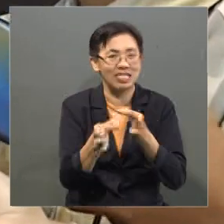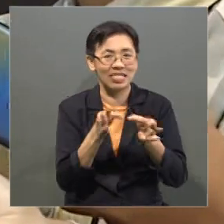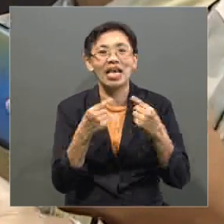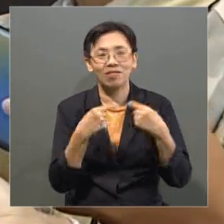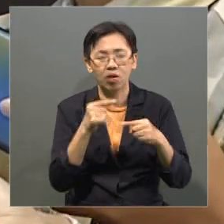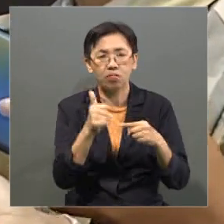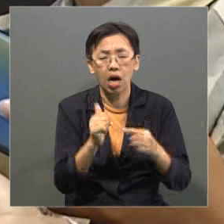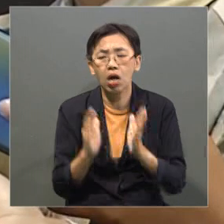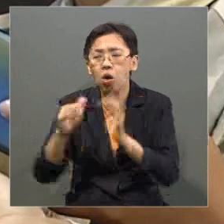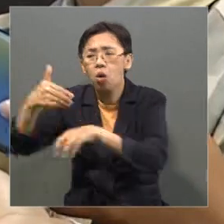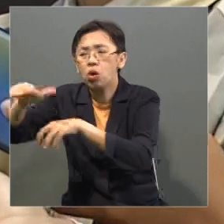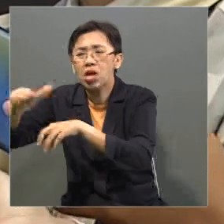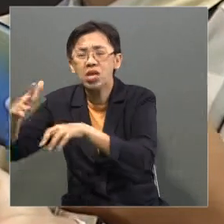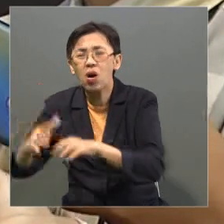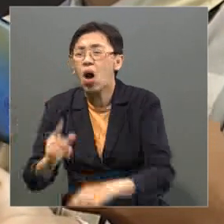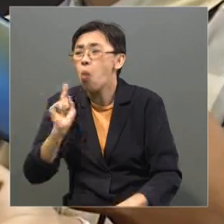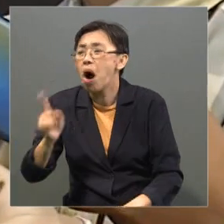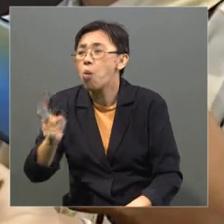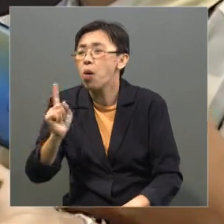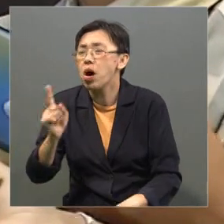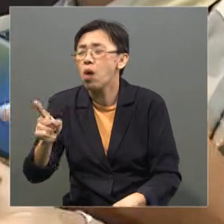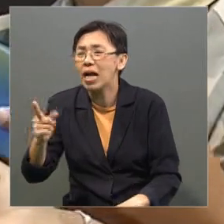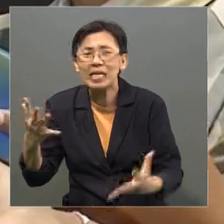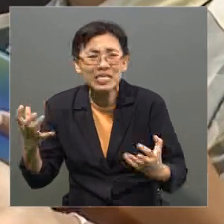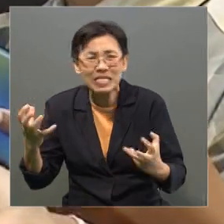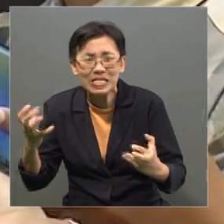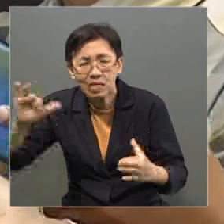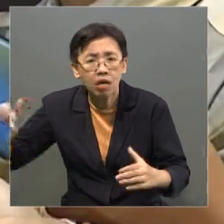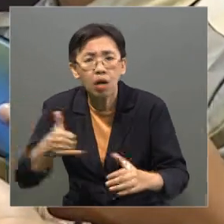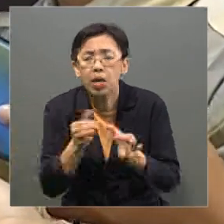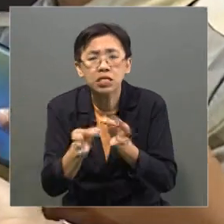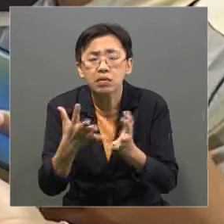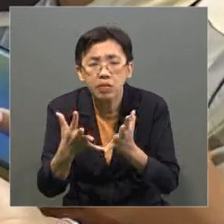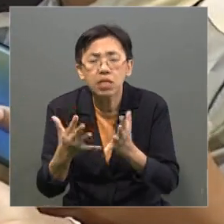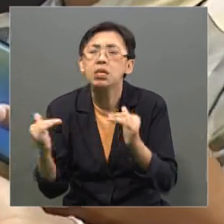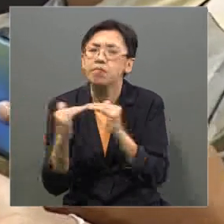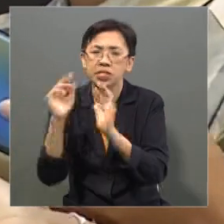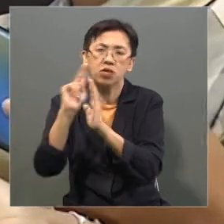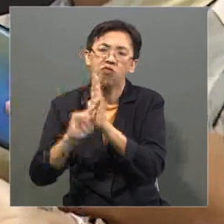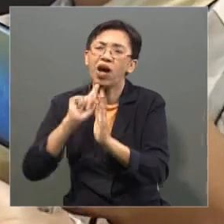หาบุคคลภายนอกซึ่งเขาไม่สามารถชี้แจงได้อันนี้ก็เป็นเรื่องปกติที่เขาต้องใช้สิทธิ์ทางกฎหมาย